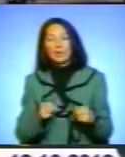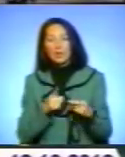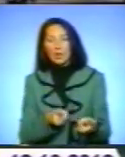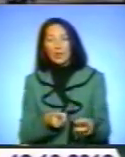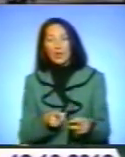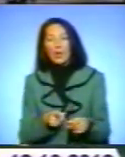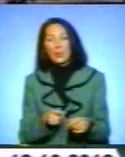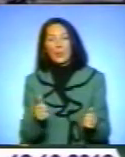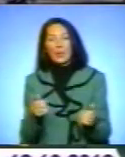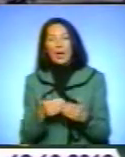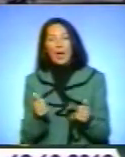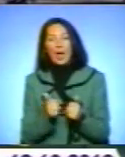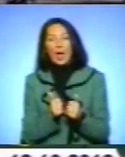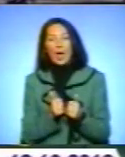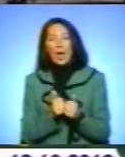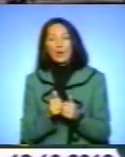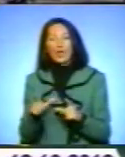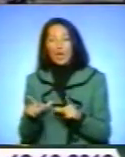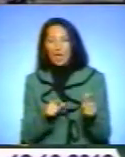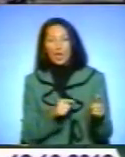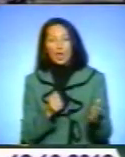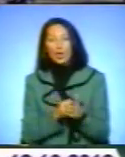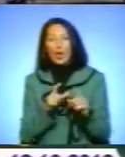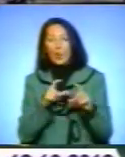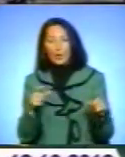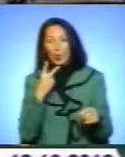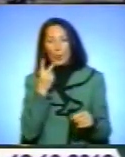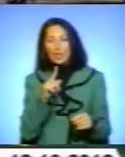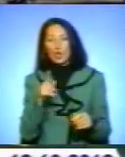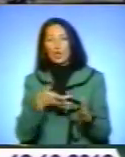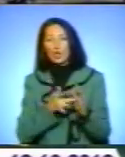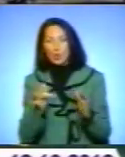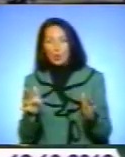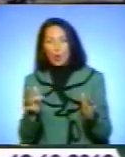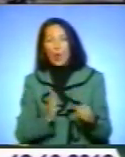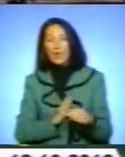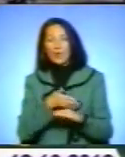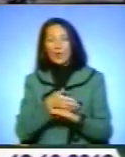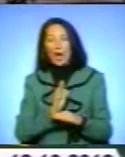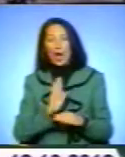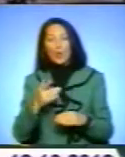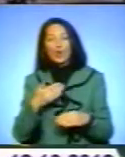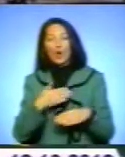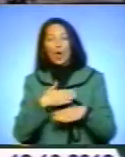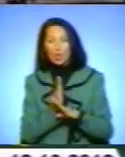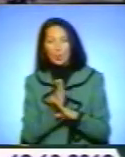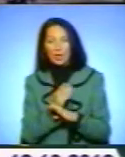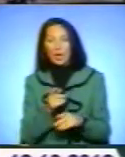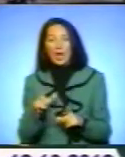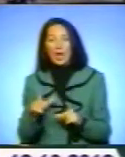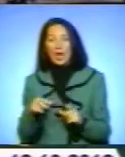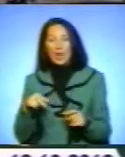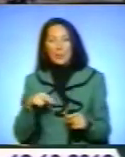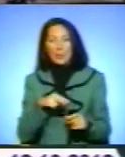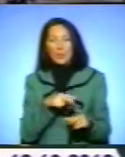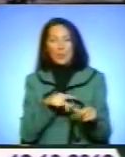до об'єкту ми помітили, що скло в вхідних дверях було розбите. Під'їхавши, ми блокували